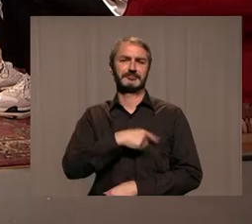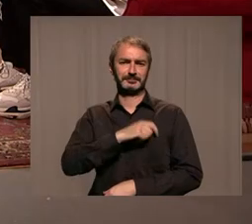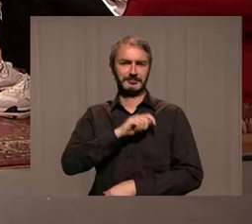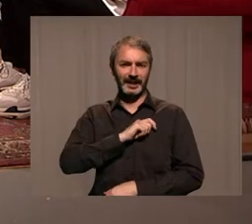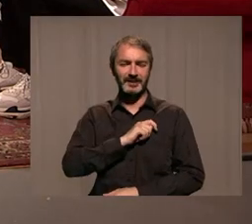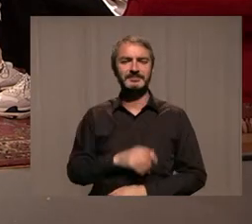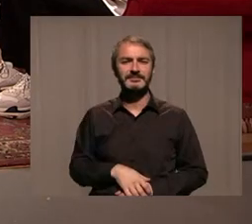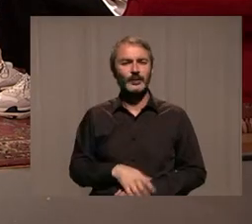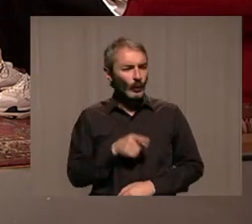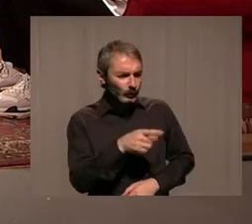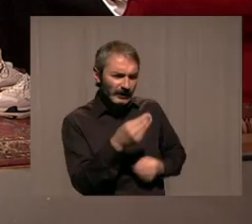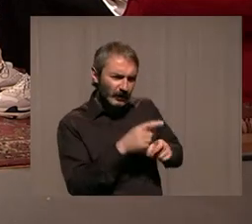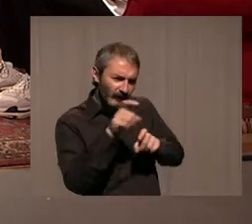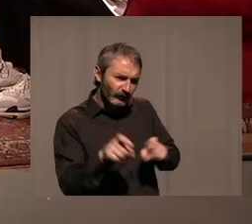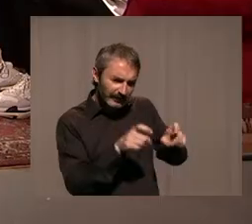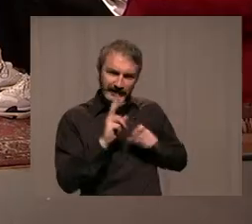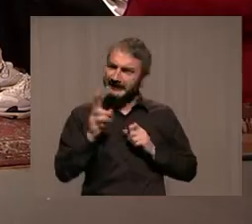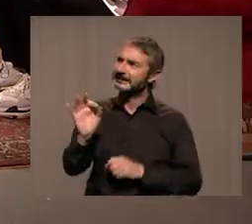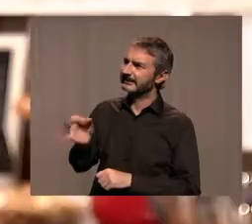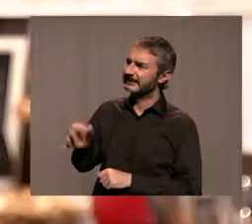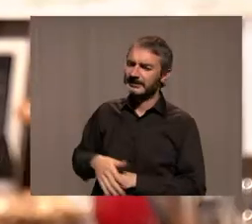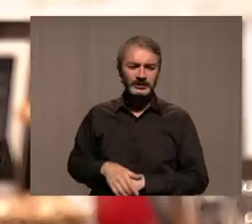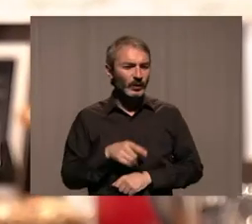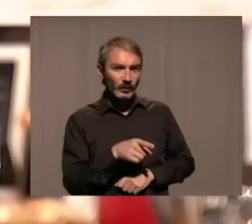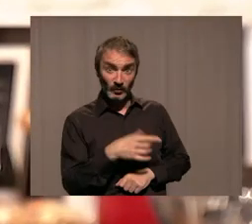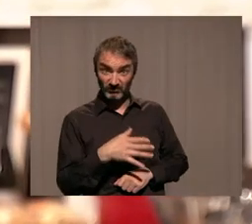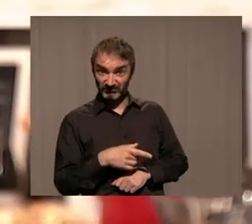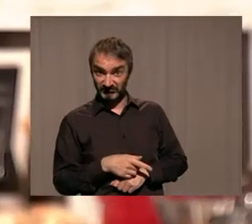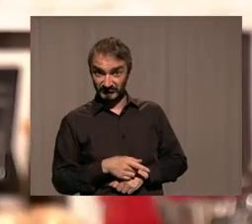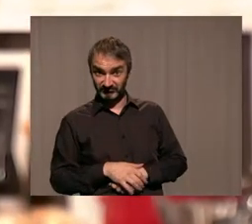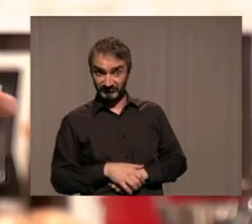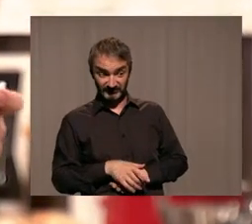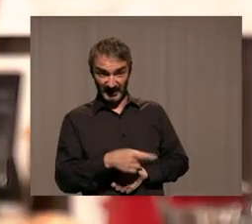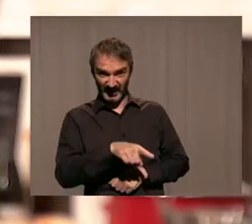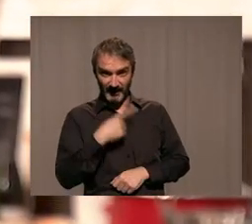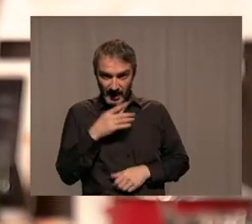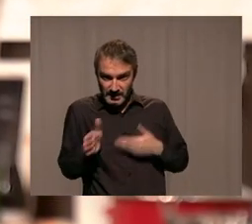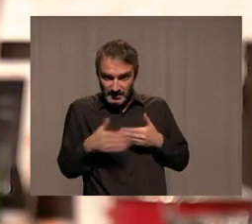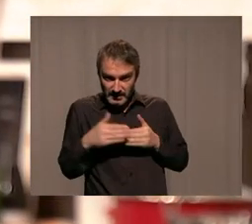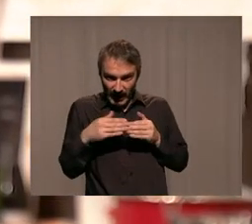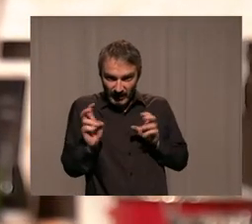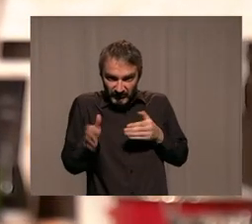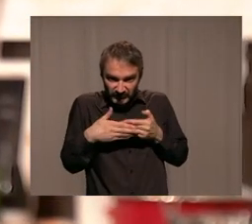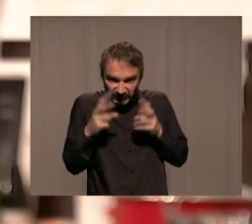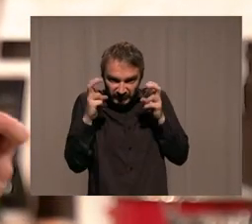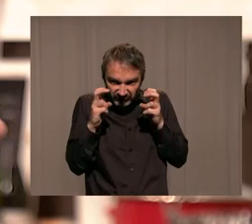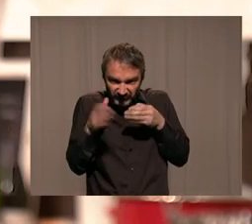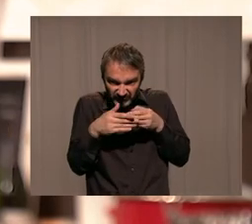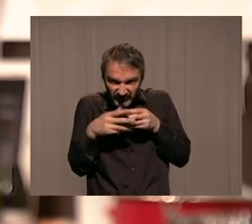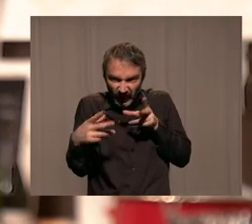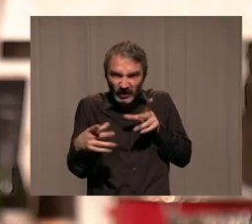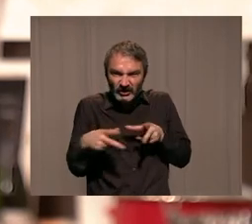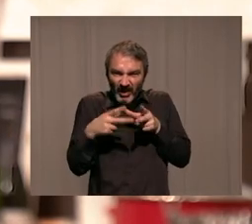fet informàtica. Sí. Aquesta gent que esteu tancats a casa, que sou